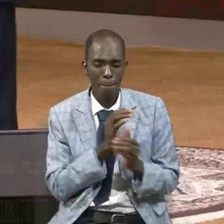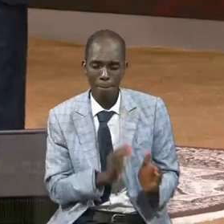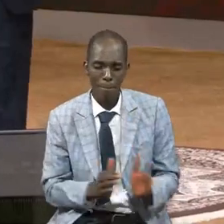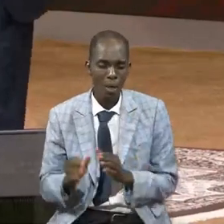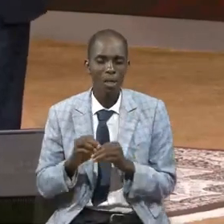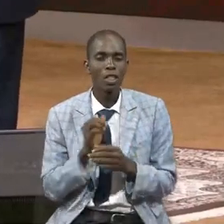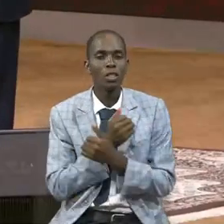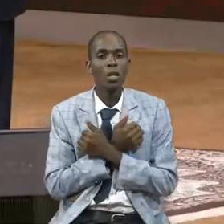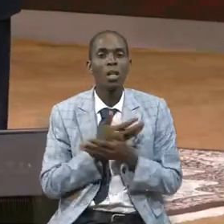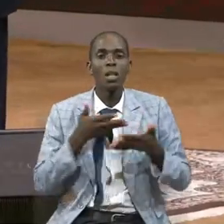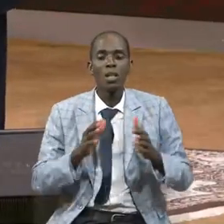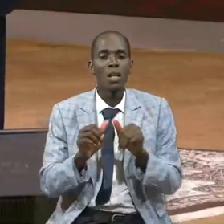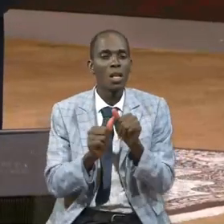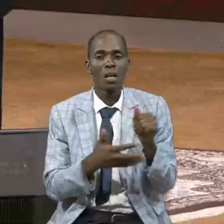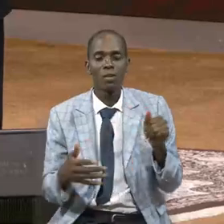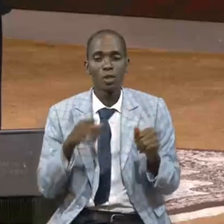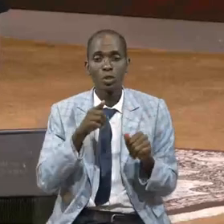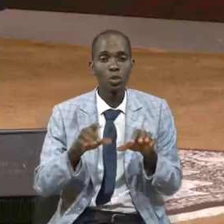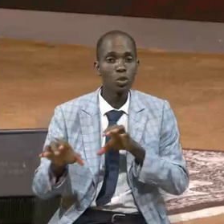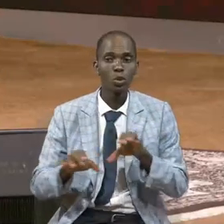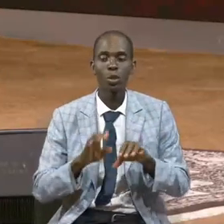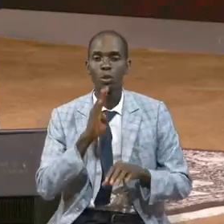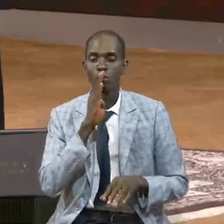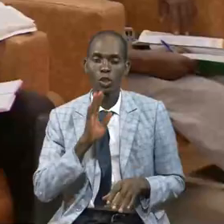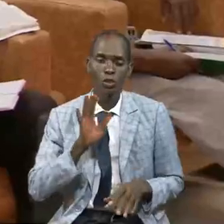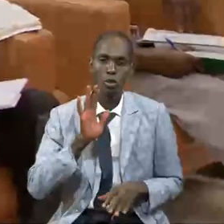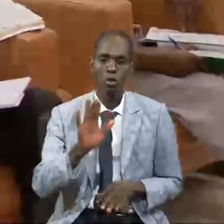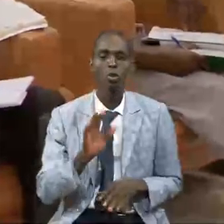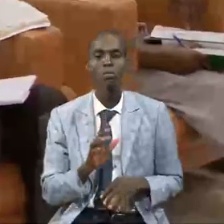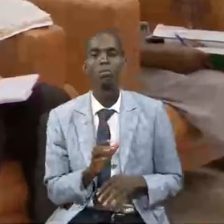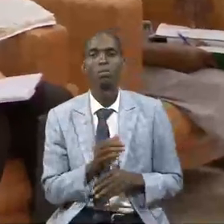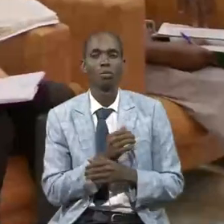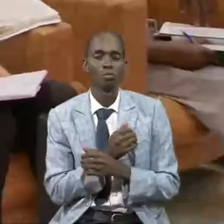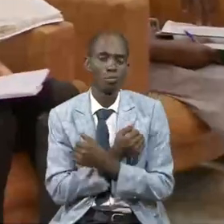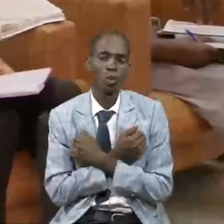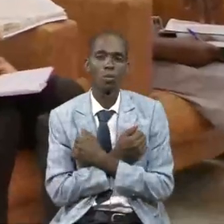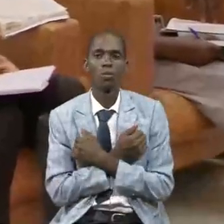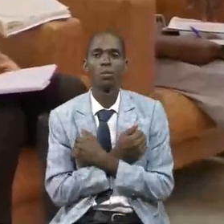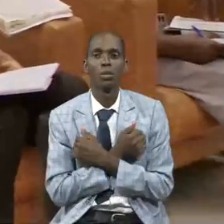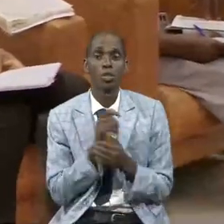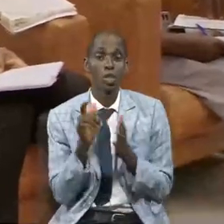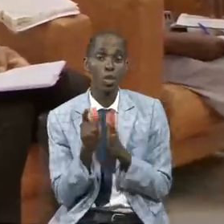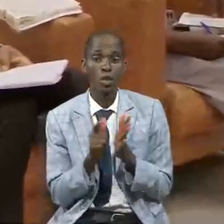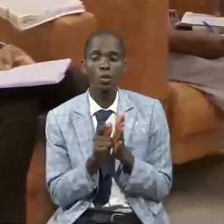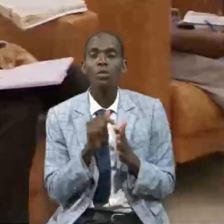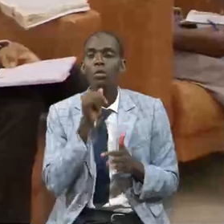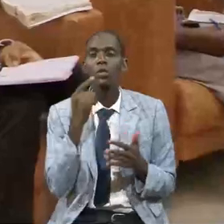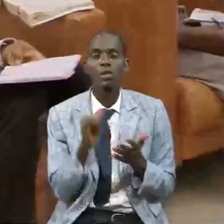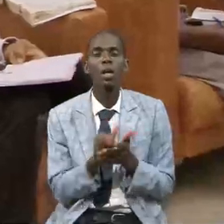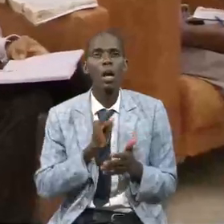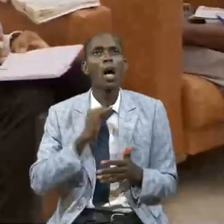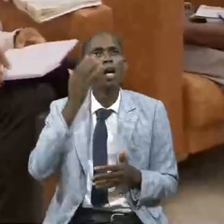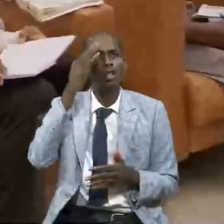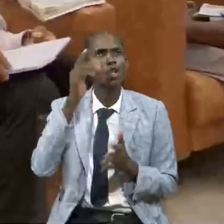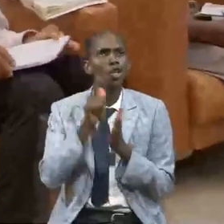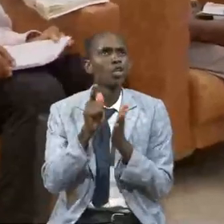planifiez par amour, opérez par amour. Que tout ce que vous vous fassiez, que ce que vous faites soit